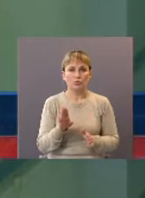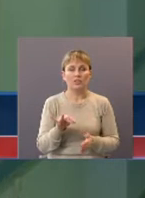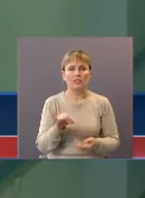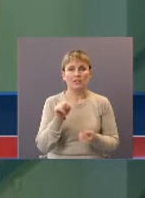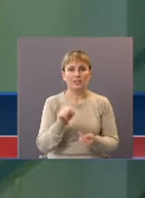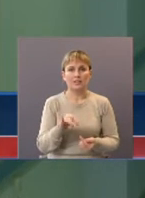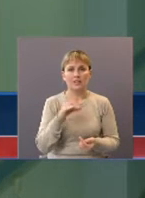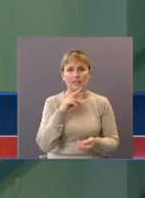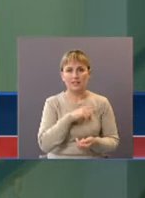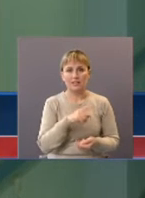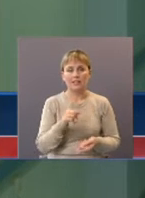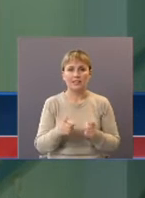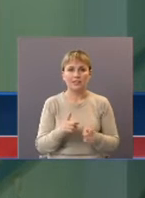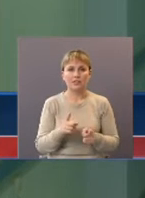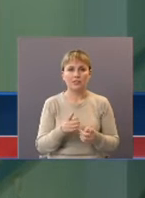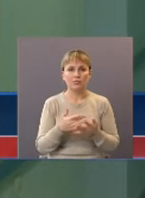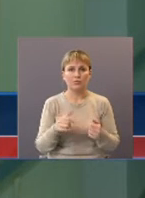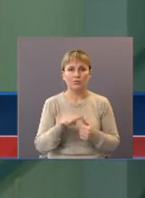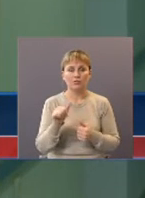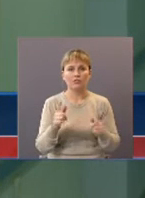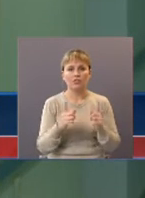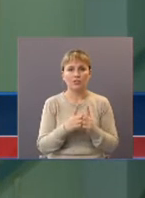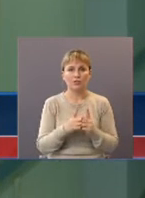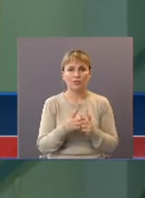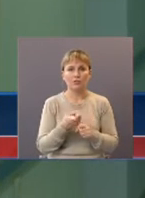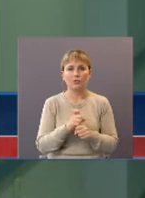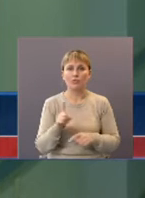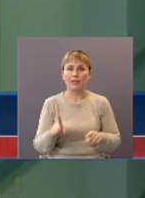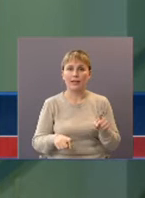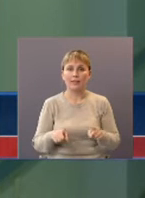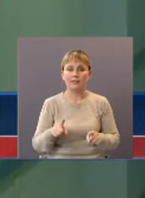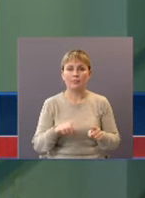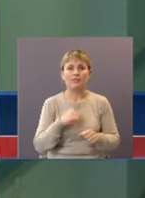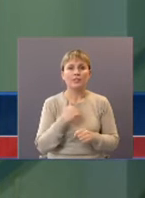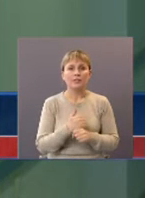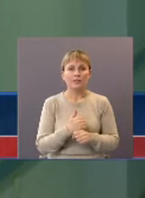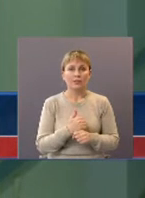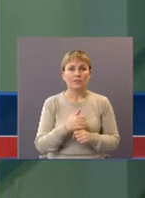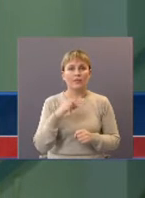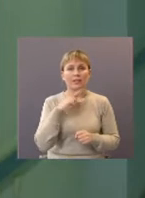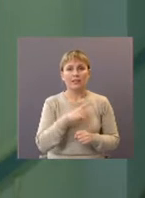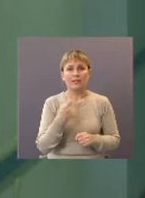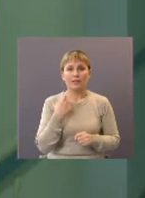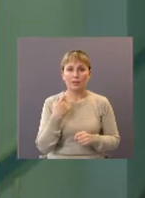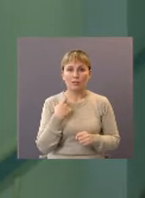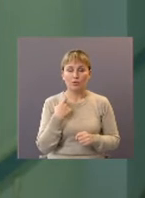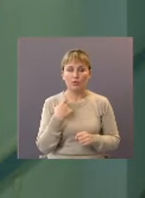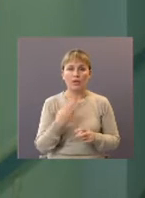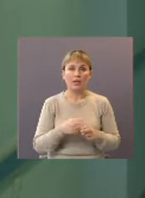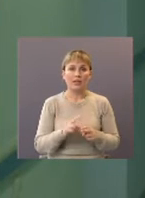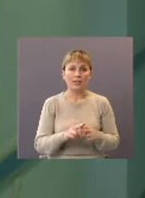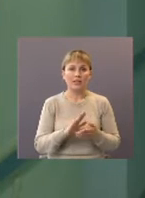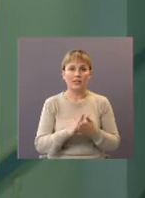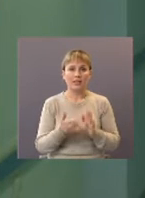соответственно, и отравление истинными суррогатами встречается крайне редко. В основном отравление алкогольными продуктами – это